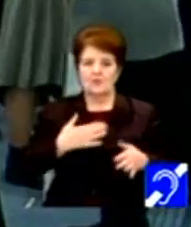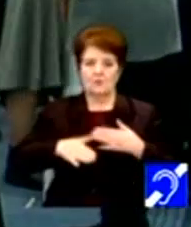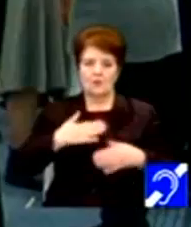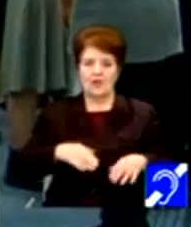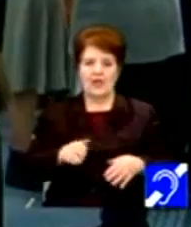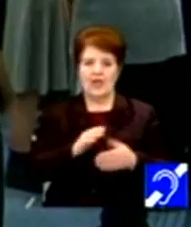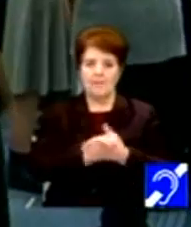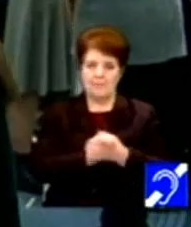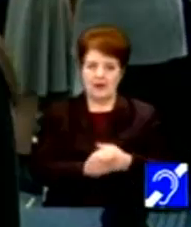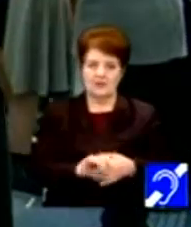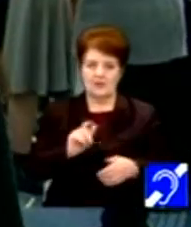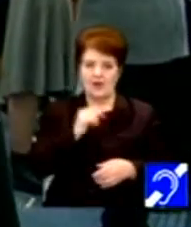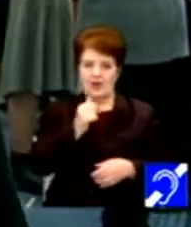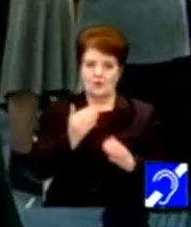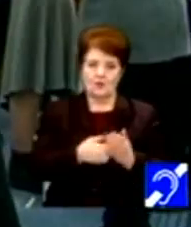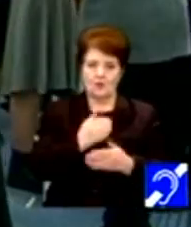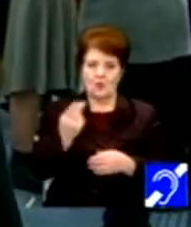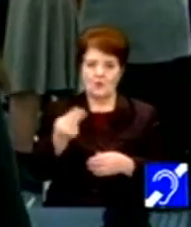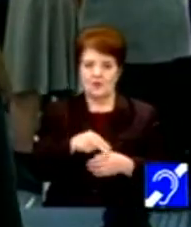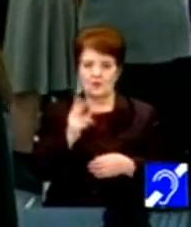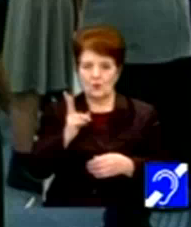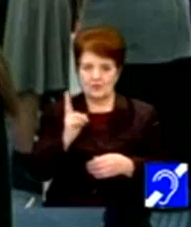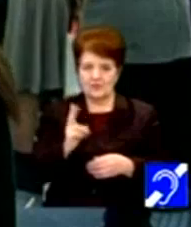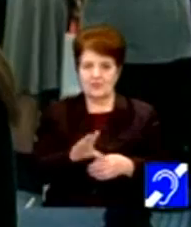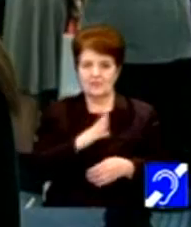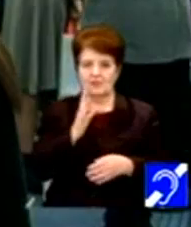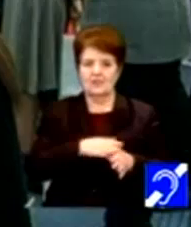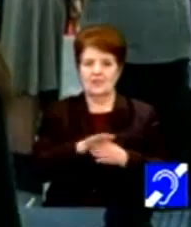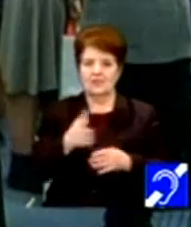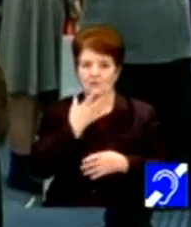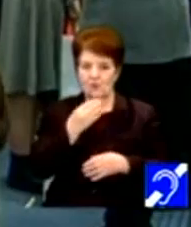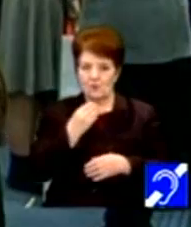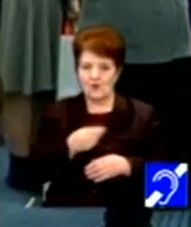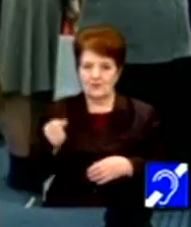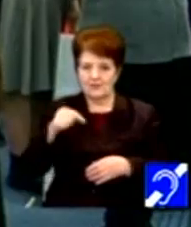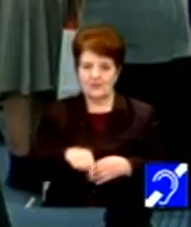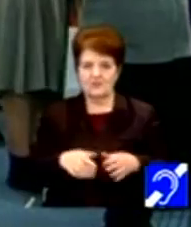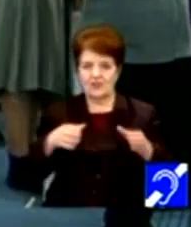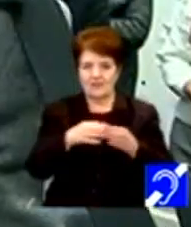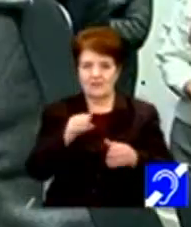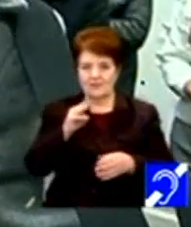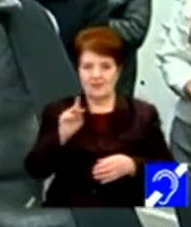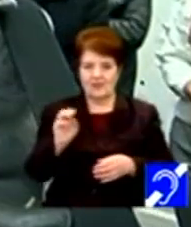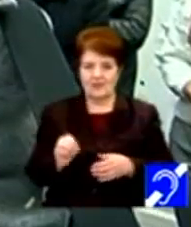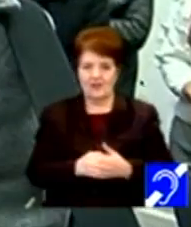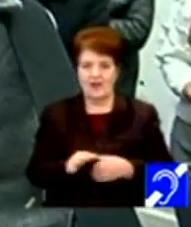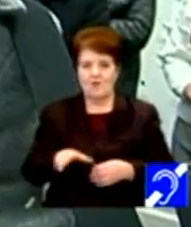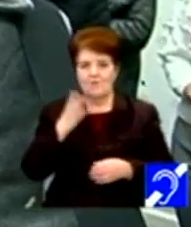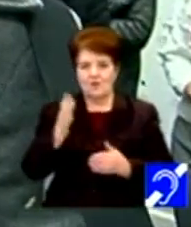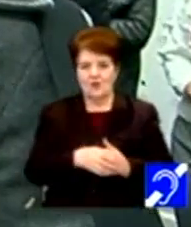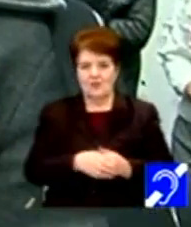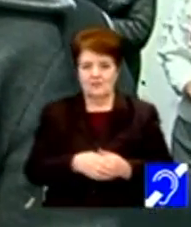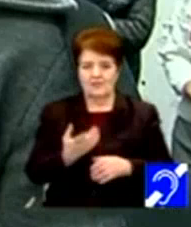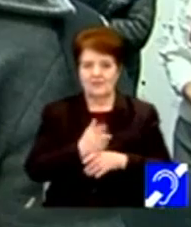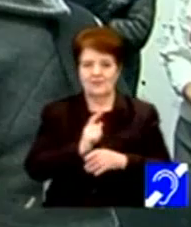liniște sufletească și ca anul nou, la an 2020, să vă aducă doar realizări frumoase aici în sânul echipei TV. A fost